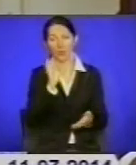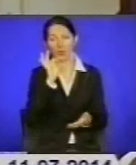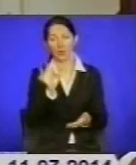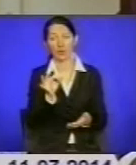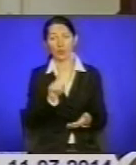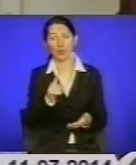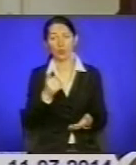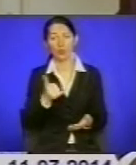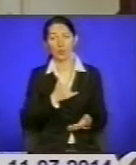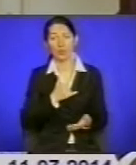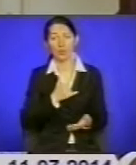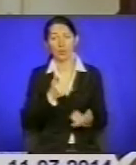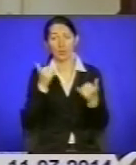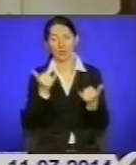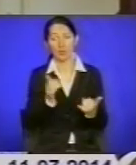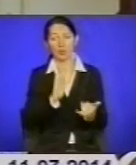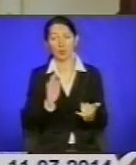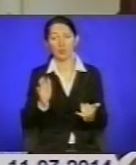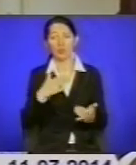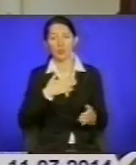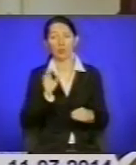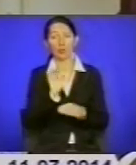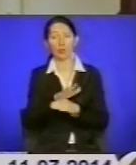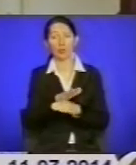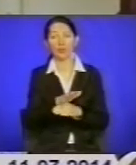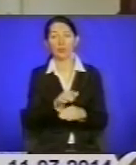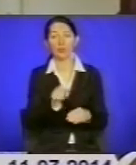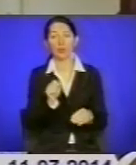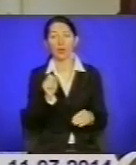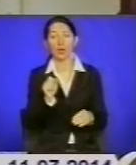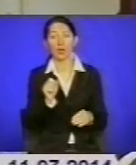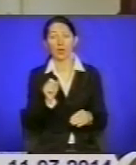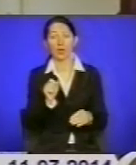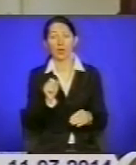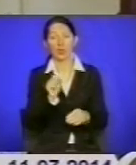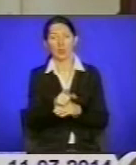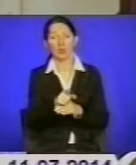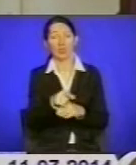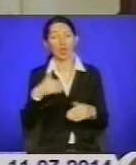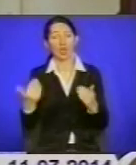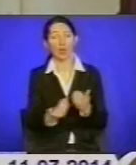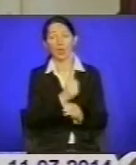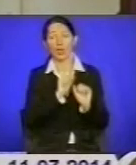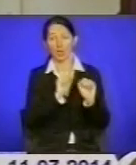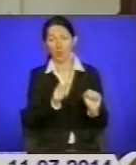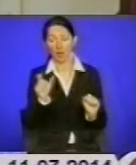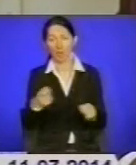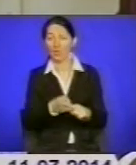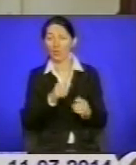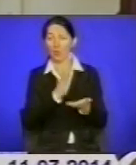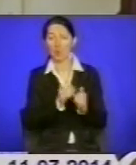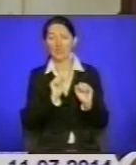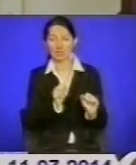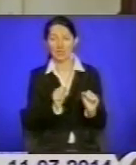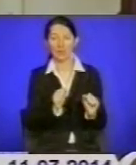у нас зараз буде за моїм дорученням призначений новий адвокат, який має захистити.